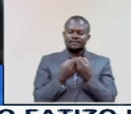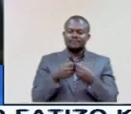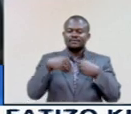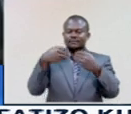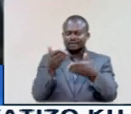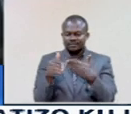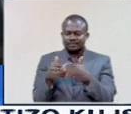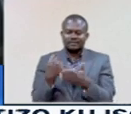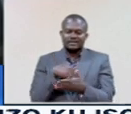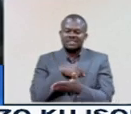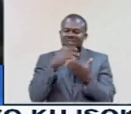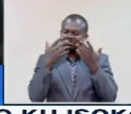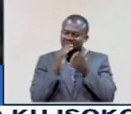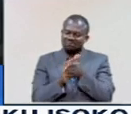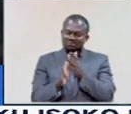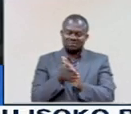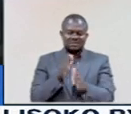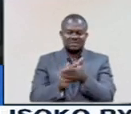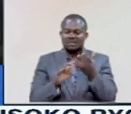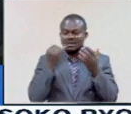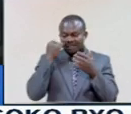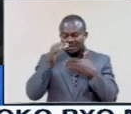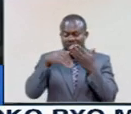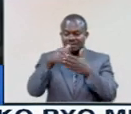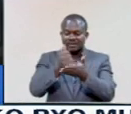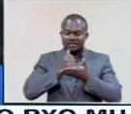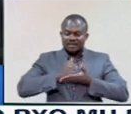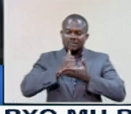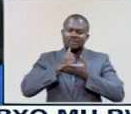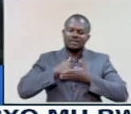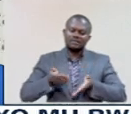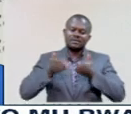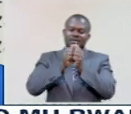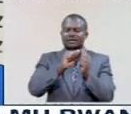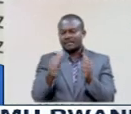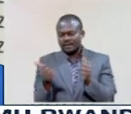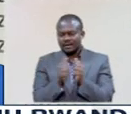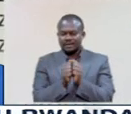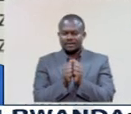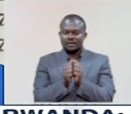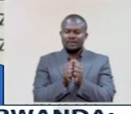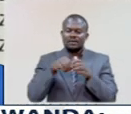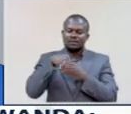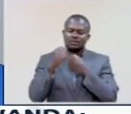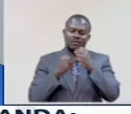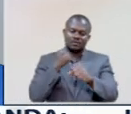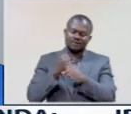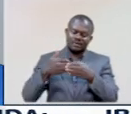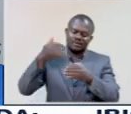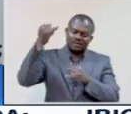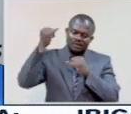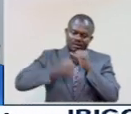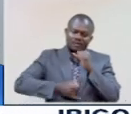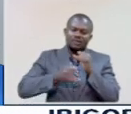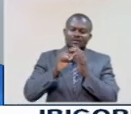mituweli nayivuyeho ubwo mwafashije nimufashe muzamure n'abandi Muri uyu mwaka w'ingengo y'imari uri ku musozo akarere